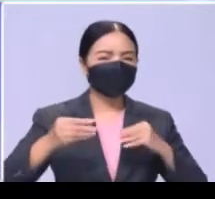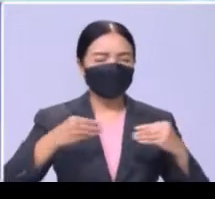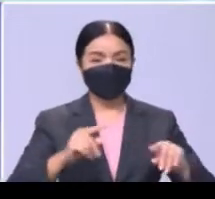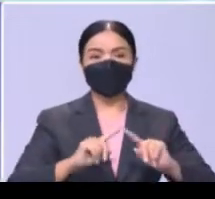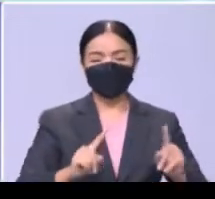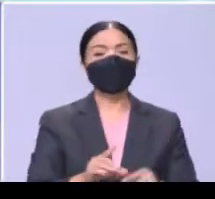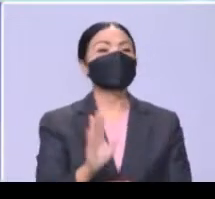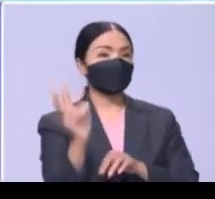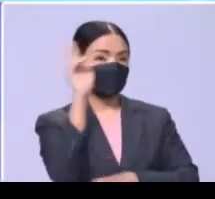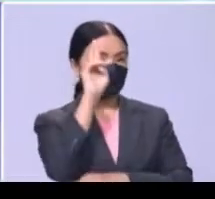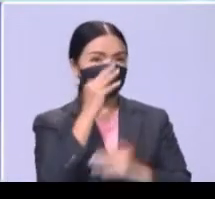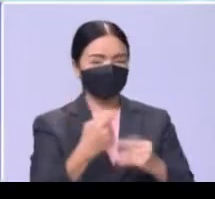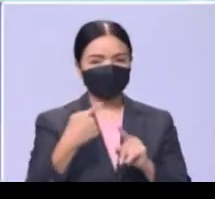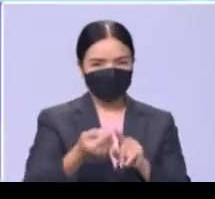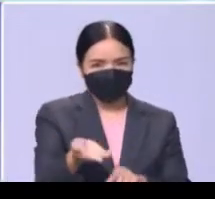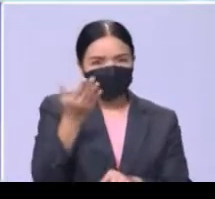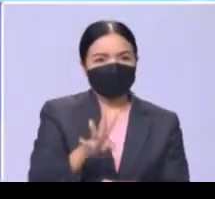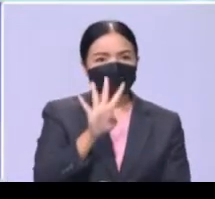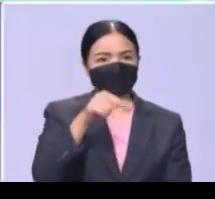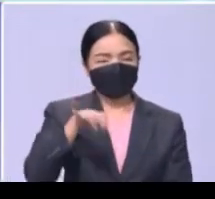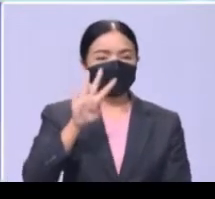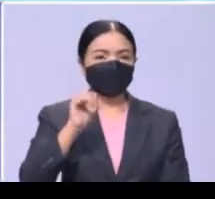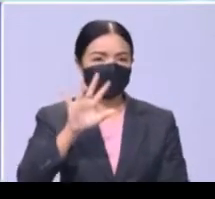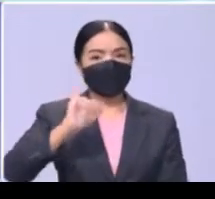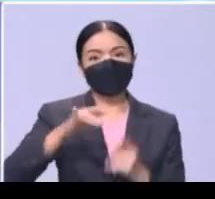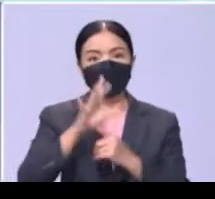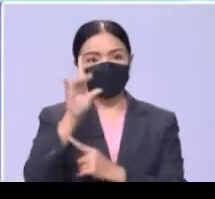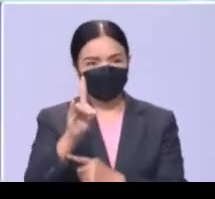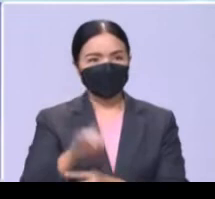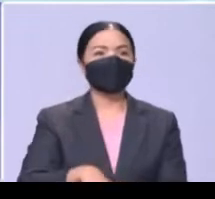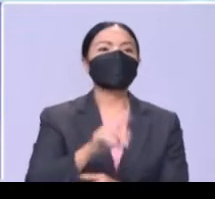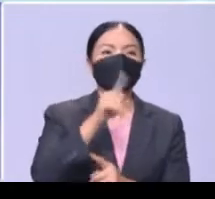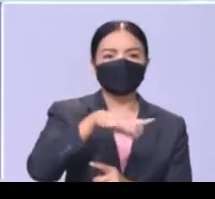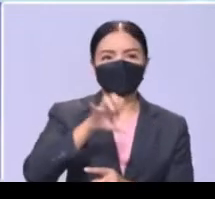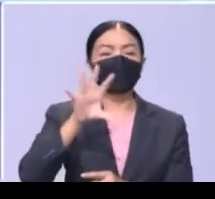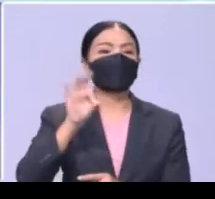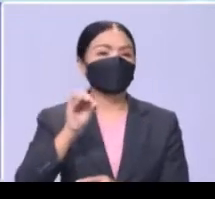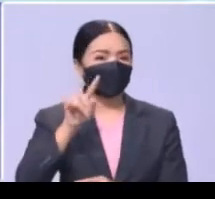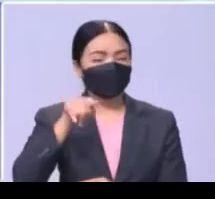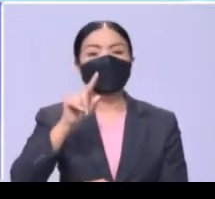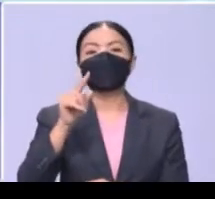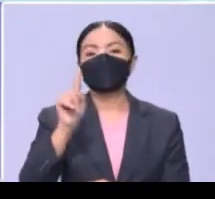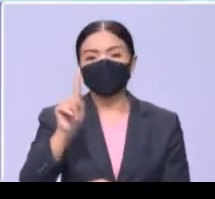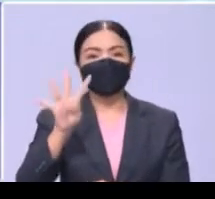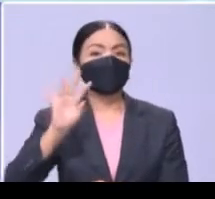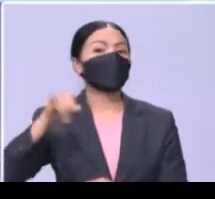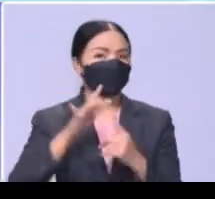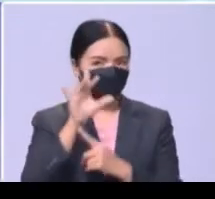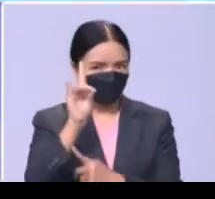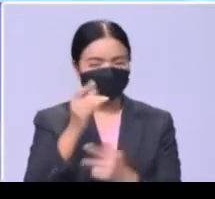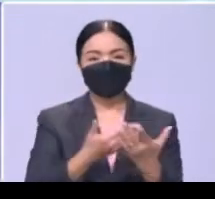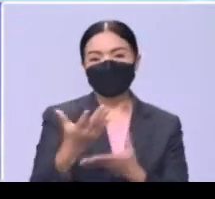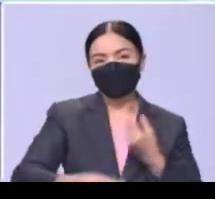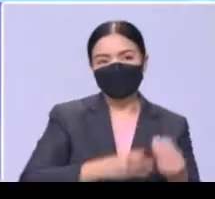ดัชนีช่วงเที่ยงจะบวกขึ้นมาได้นะคะ4.45จุดอยู่ที่พัน 590 4.1 4.1ราคาการซื้อ